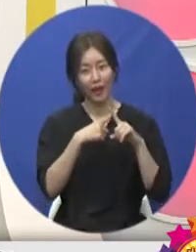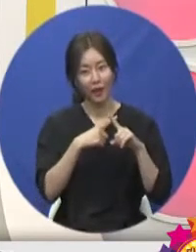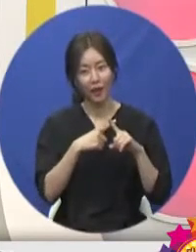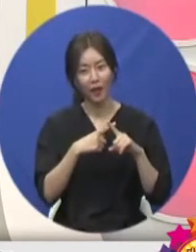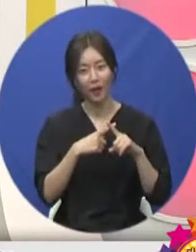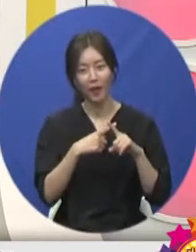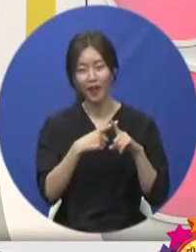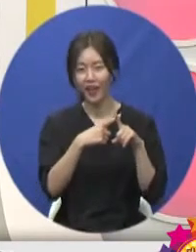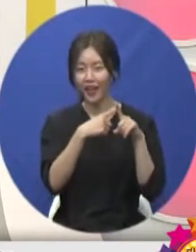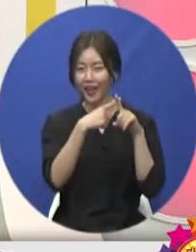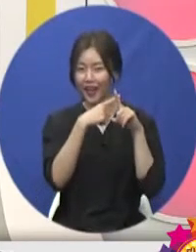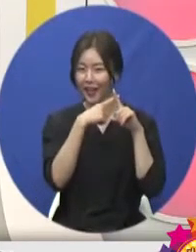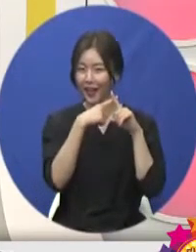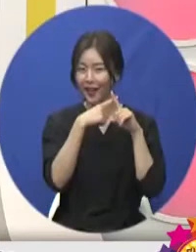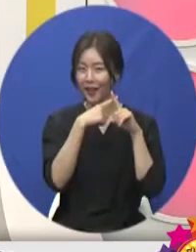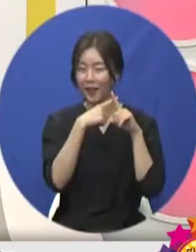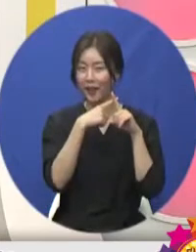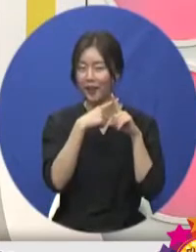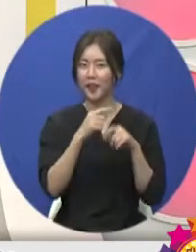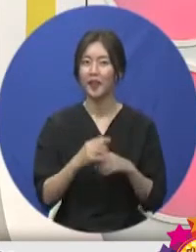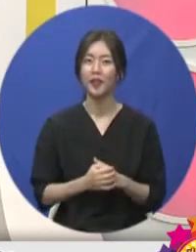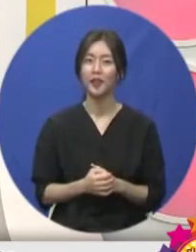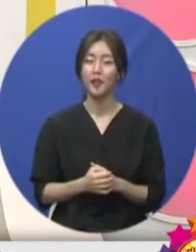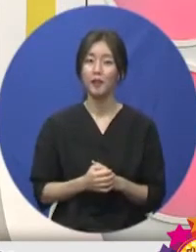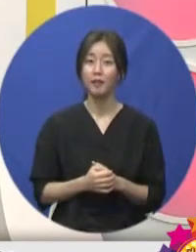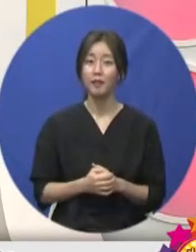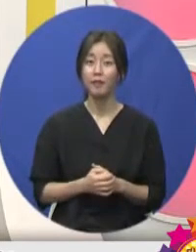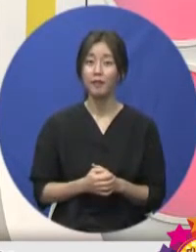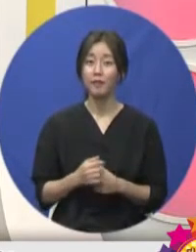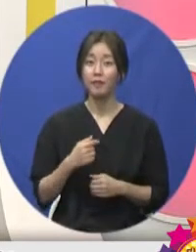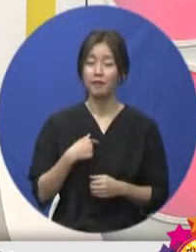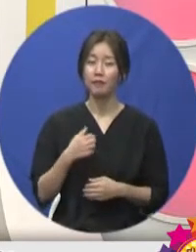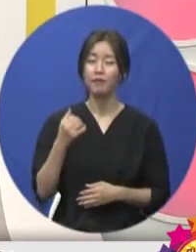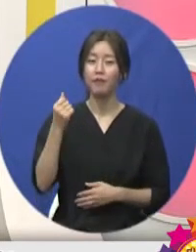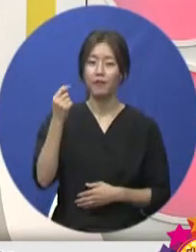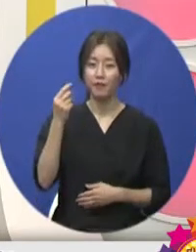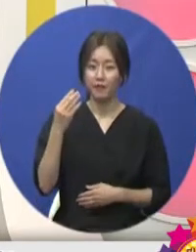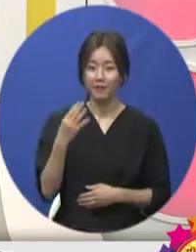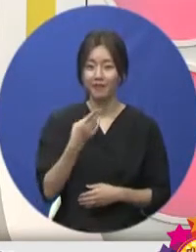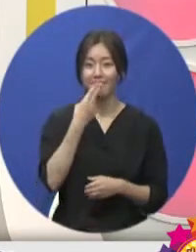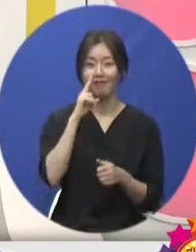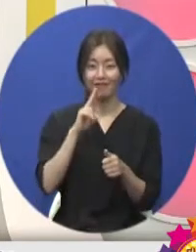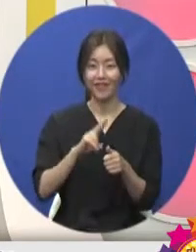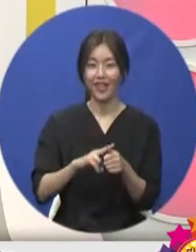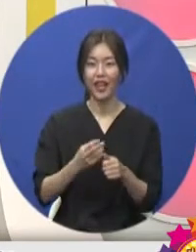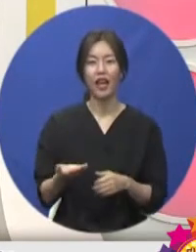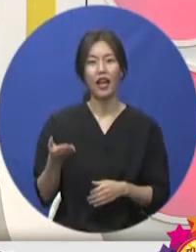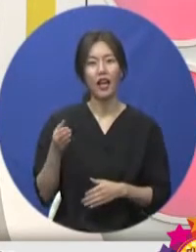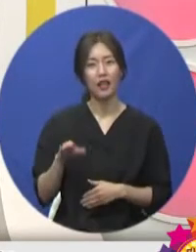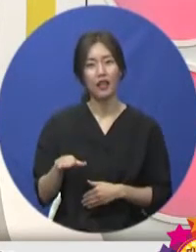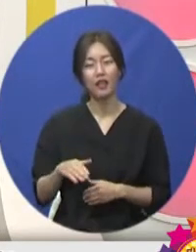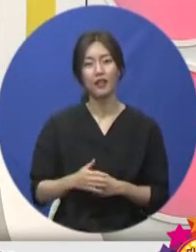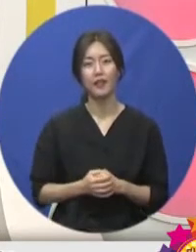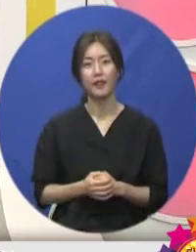어, 뭐, 그냥, 그 전에 몇 번째 불렀는데, 예. 항상,